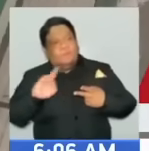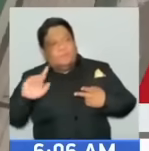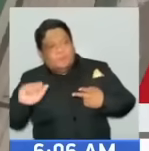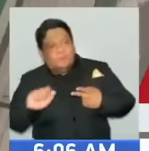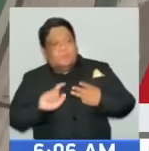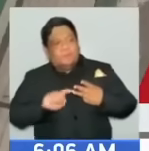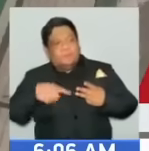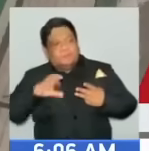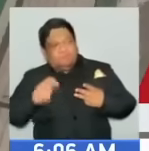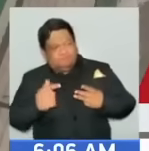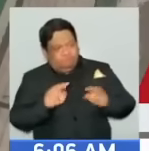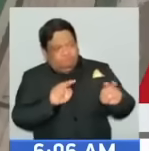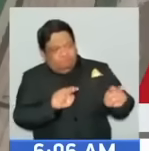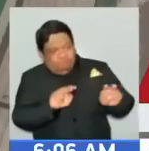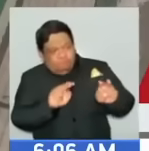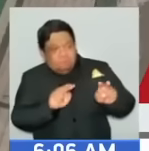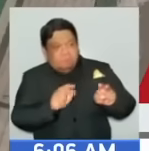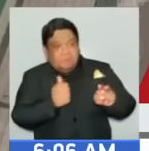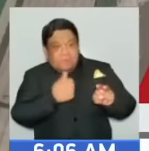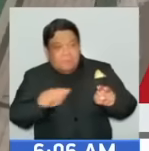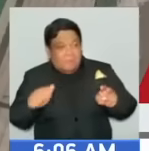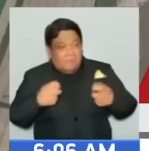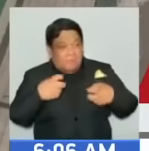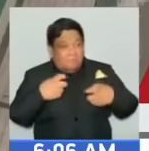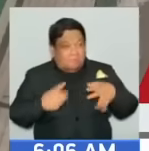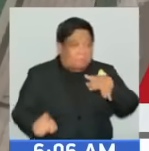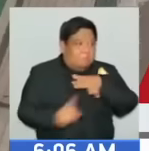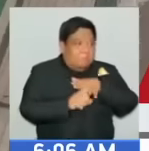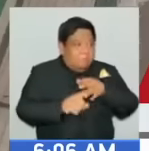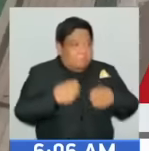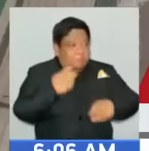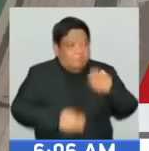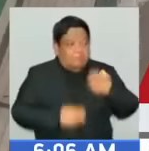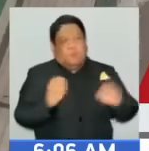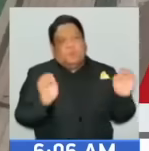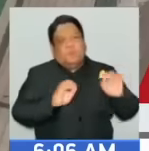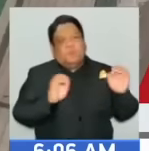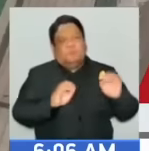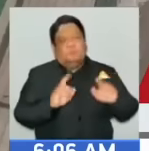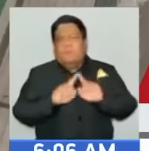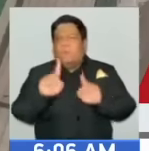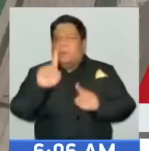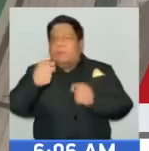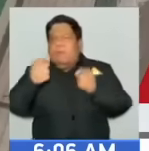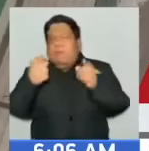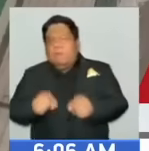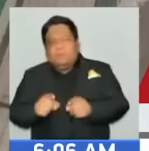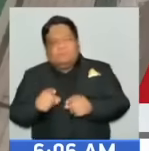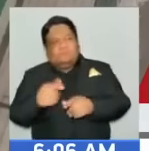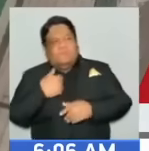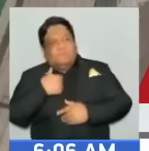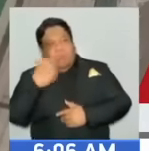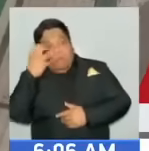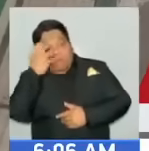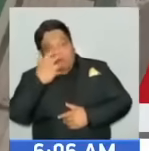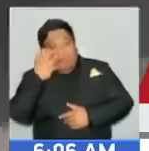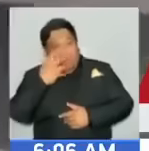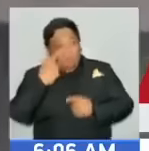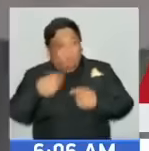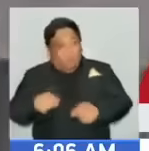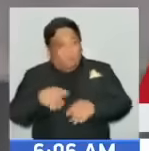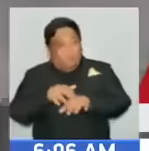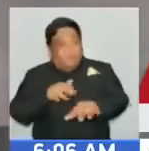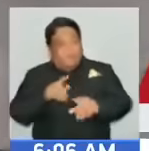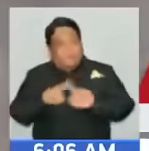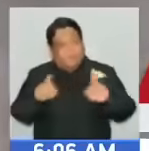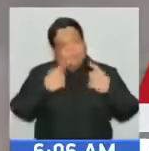na anumang aberya. Maliban lang ho dun sa isang reported na medyo nahilo habang nasa traffic, pero naalalayan po natin at naitabi